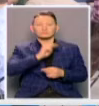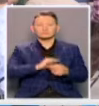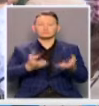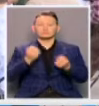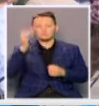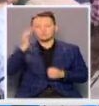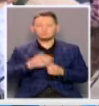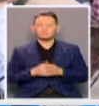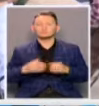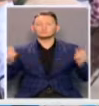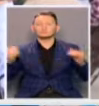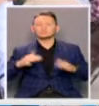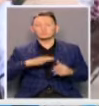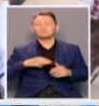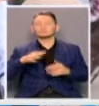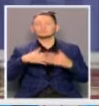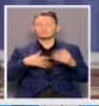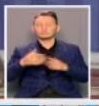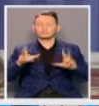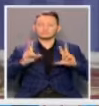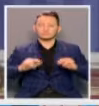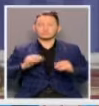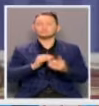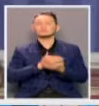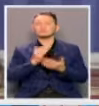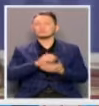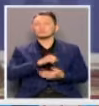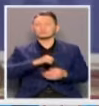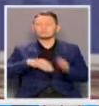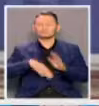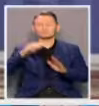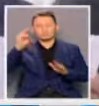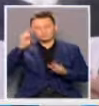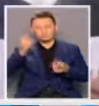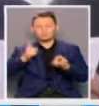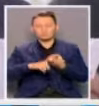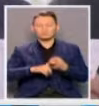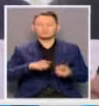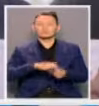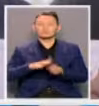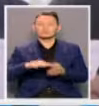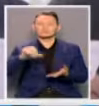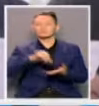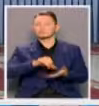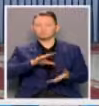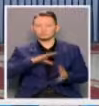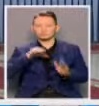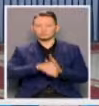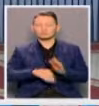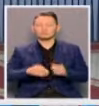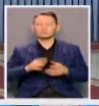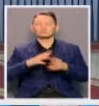жүрміз. Жәрмеңкеде факультет декандары мен үздік студенттер өздерінің жетістіктерін паш етіп, осындай мүмкіндік жасаған оқу орнының